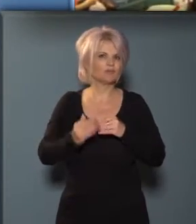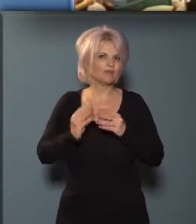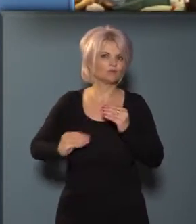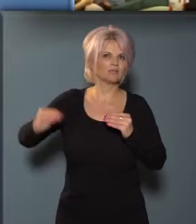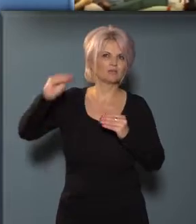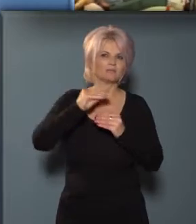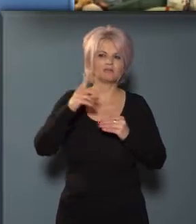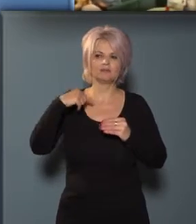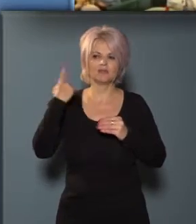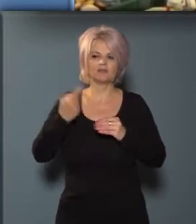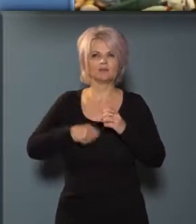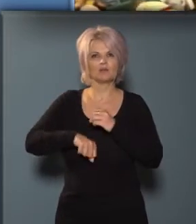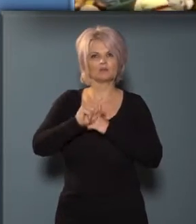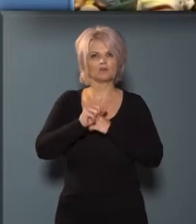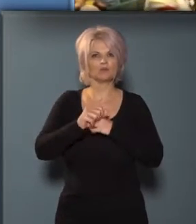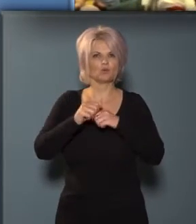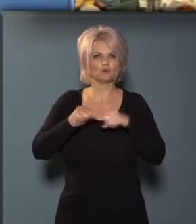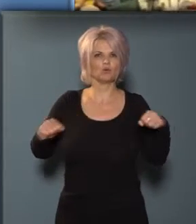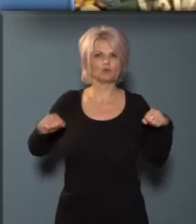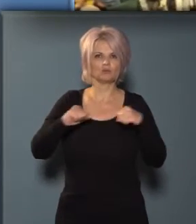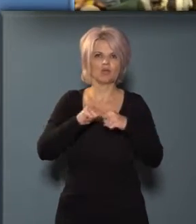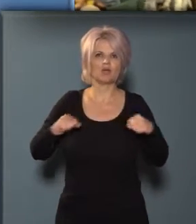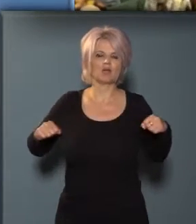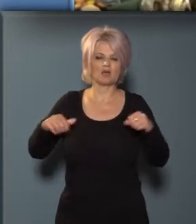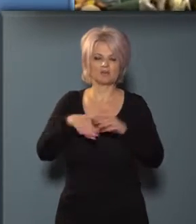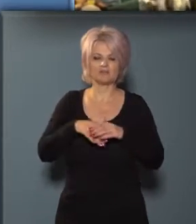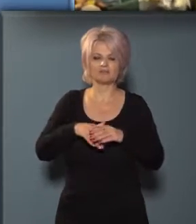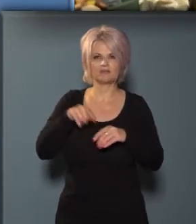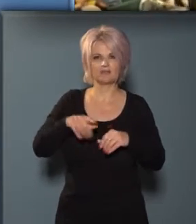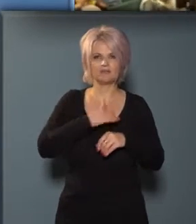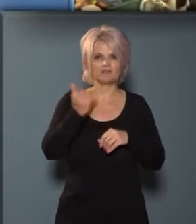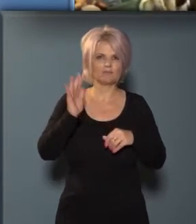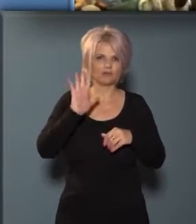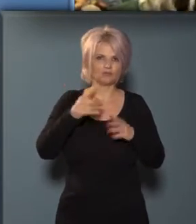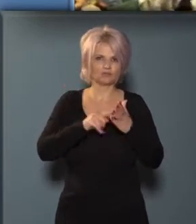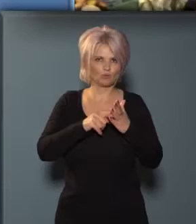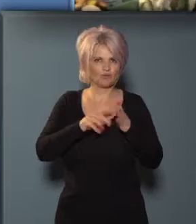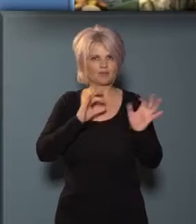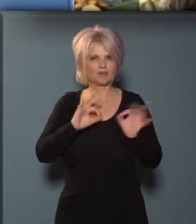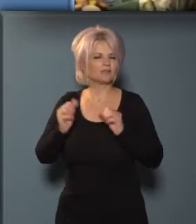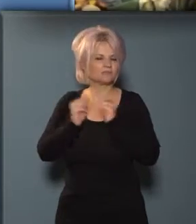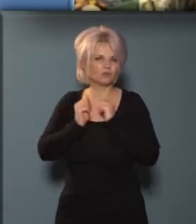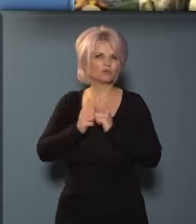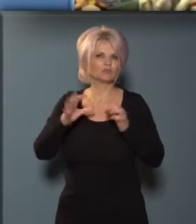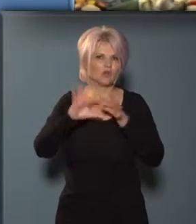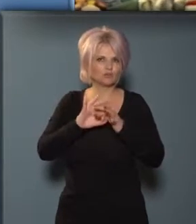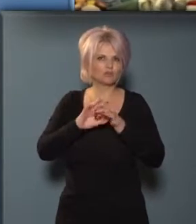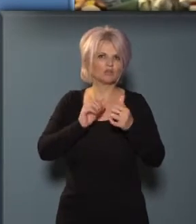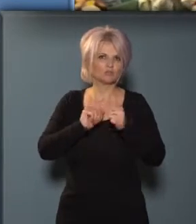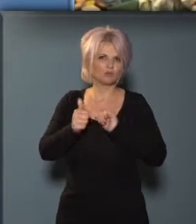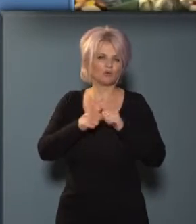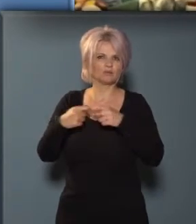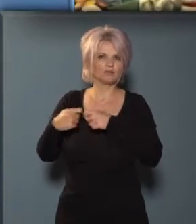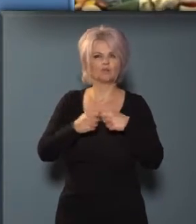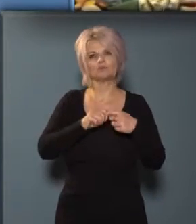utánpótlás teremlabdarúgó tornán vesznek részt, amit most már ebbe az évben 5-5-szörre rendeztünk meg, úgyhogy nagyon szoros a kapcsolat a sportklub és a